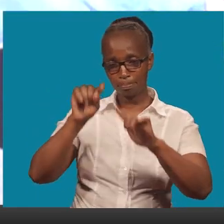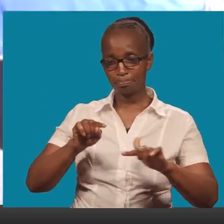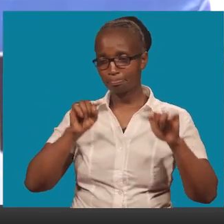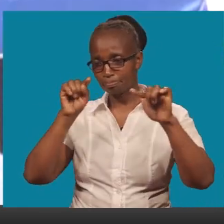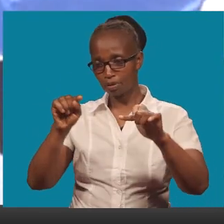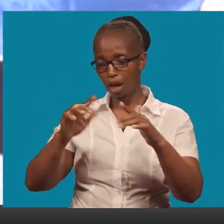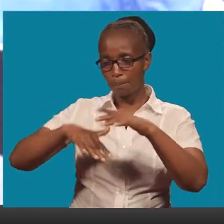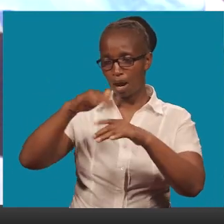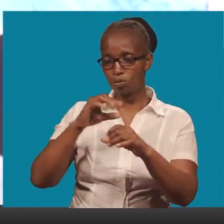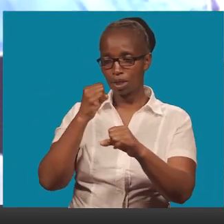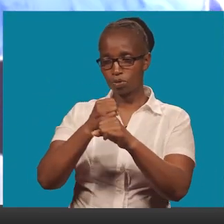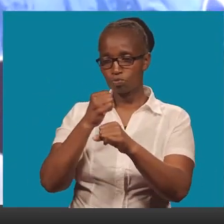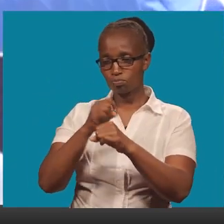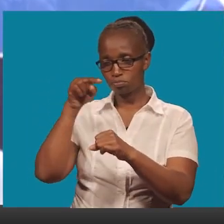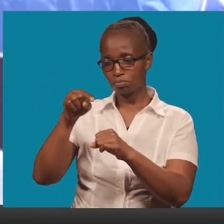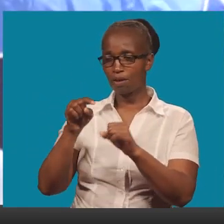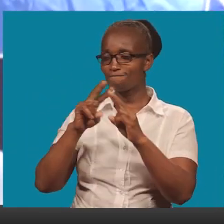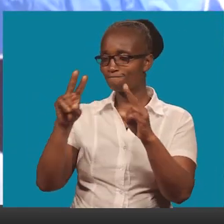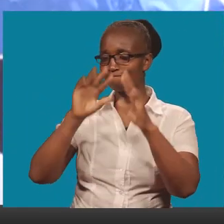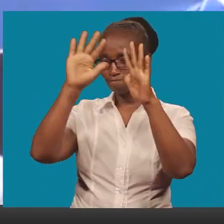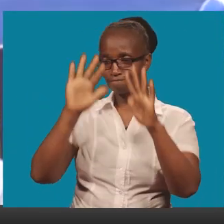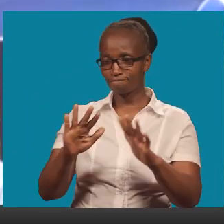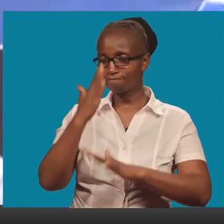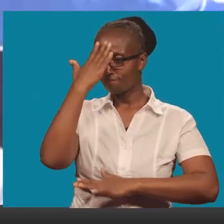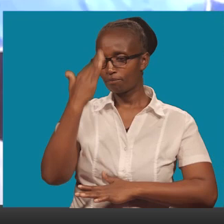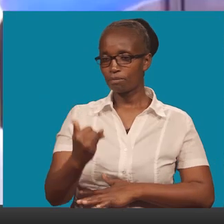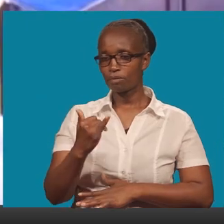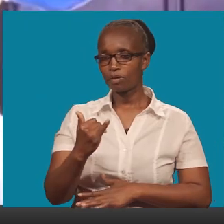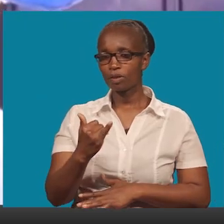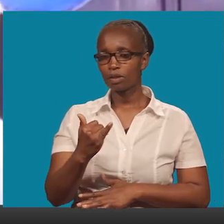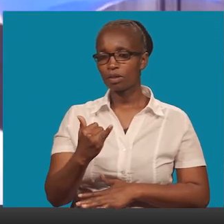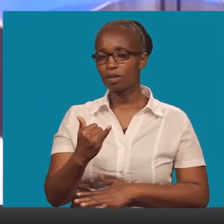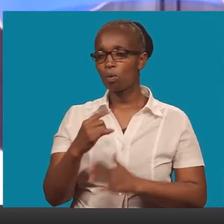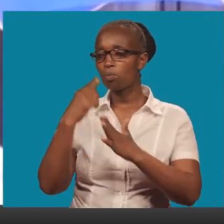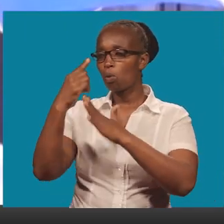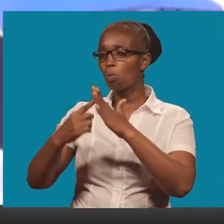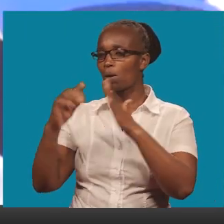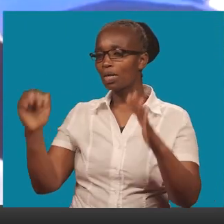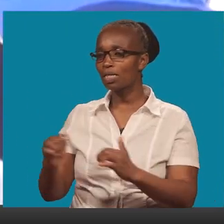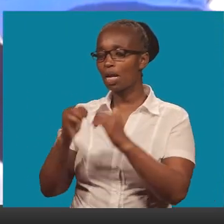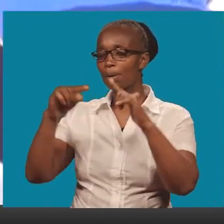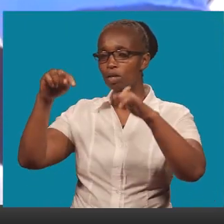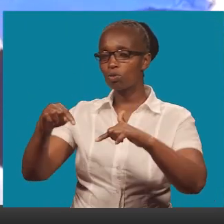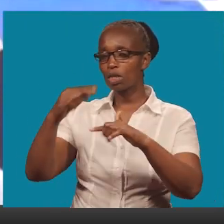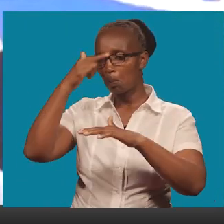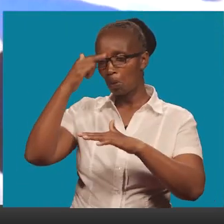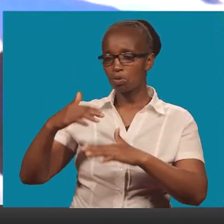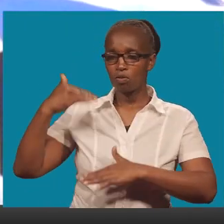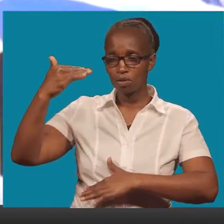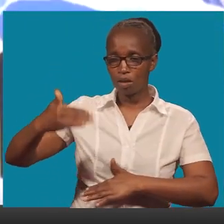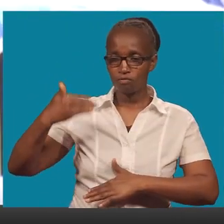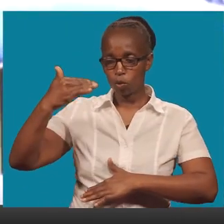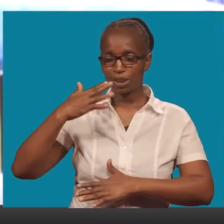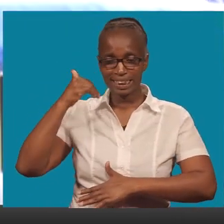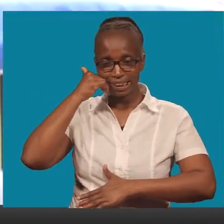medical checkups, and it is very necessary. It is very necessary because what is happening nowadays because of the